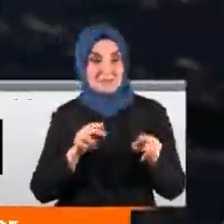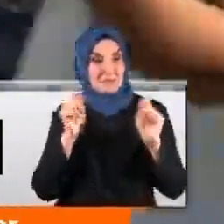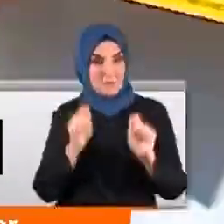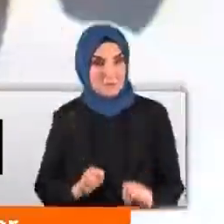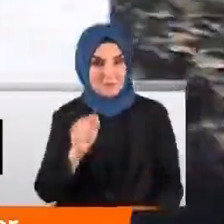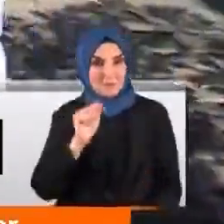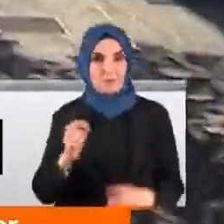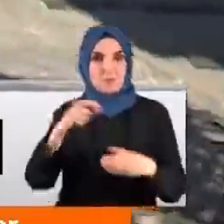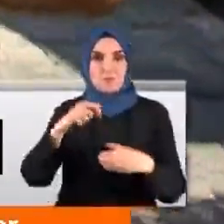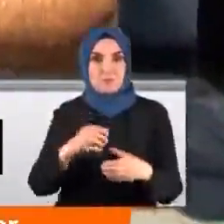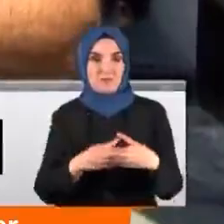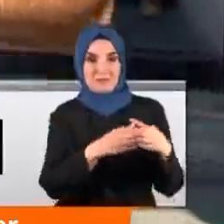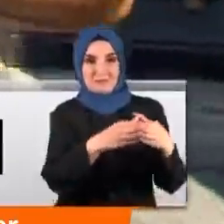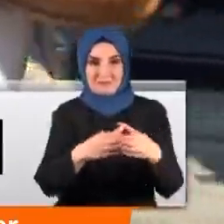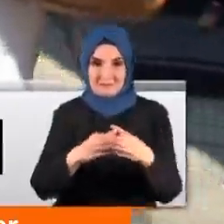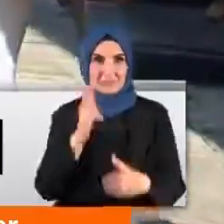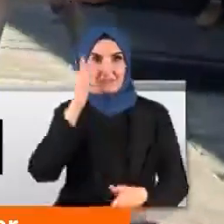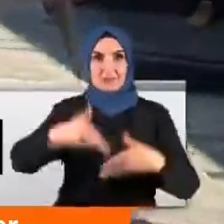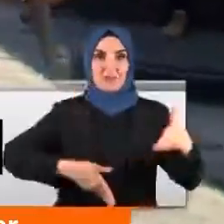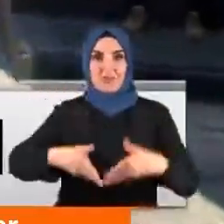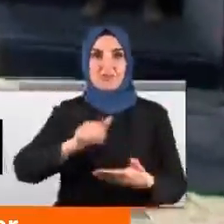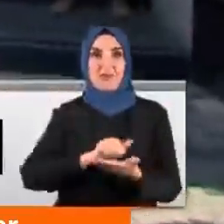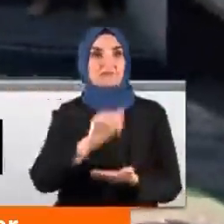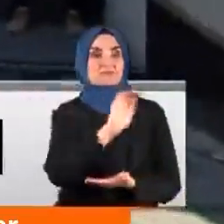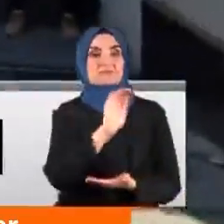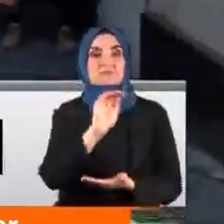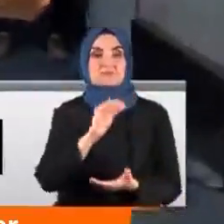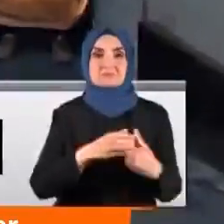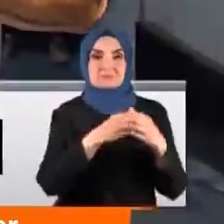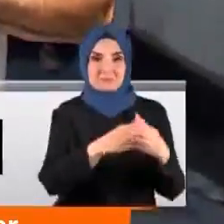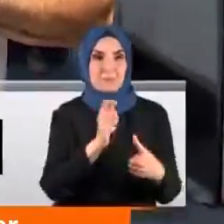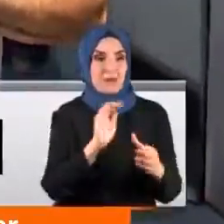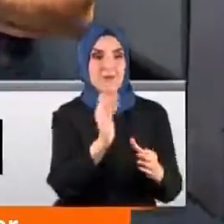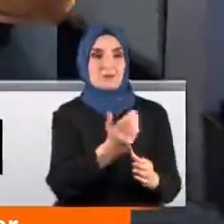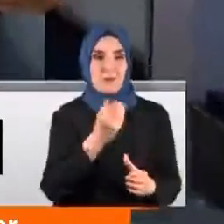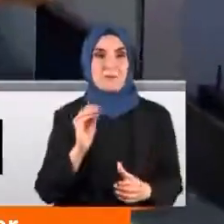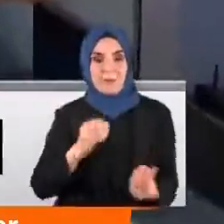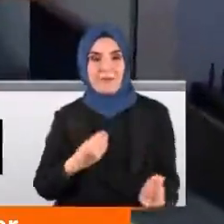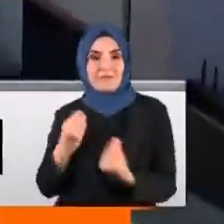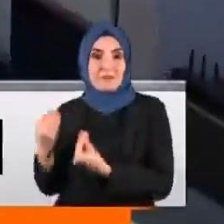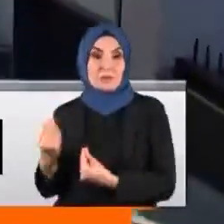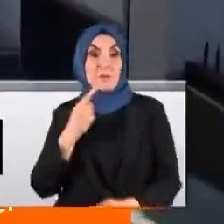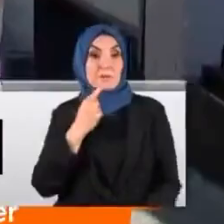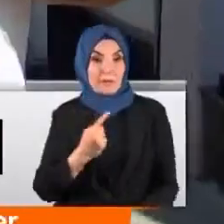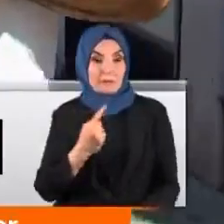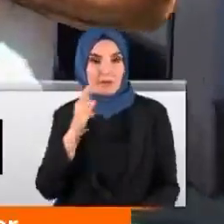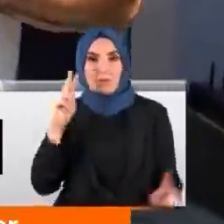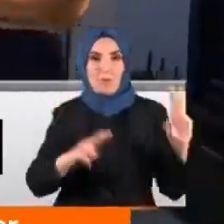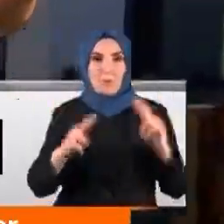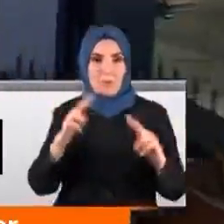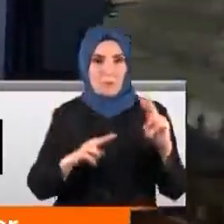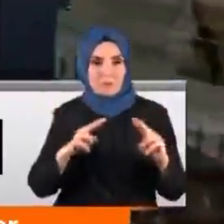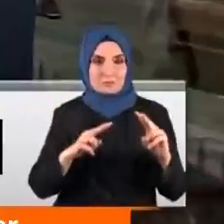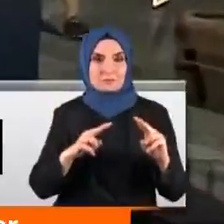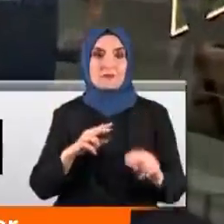Para topladığını ve SMA'lı bir bebeğe yardımın ulaştırılacağını söyledi. Ancak çevrede görenler Yunus Hasan'a haber verdi.